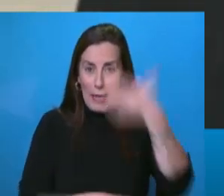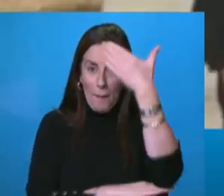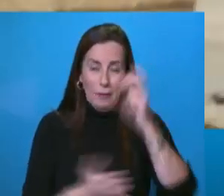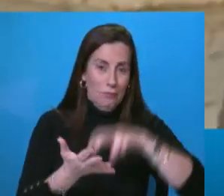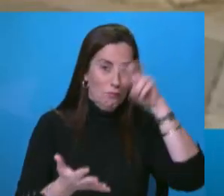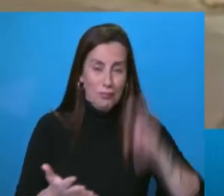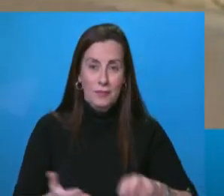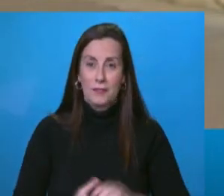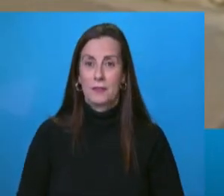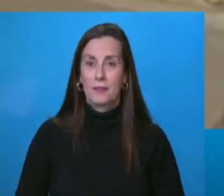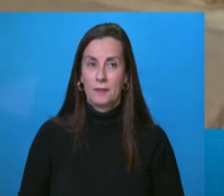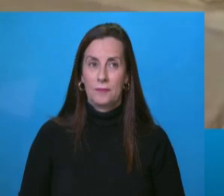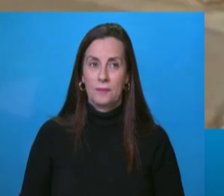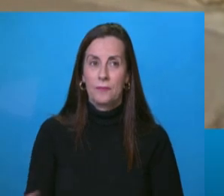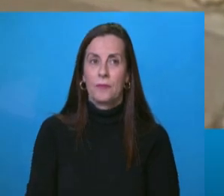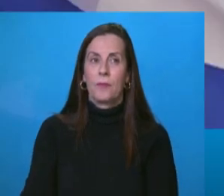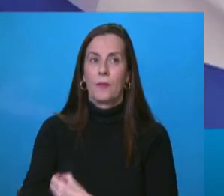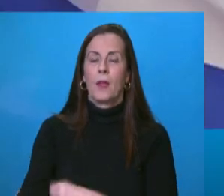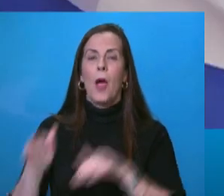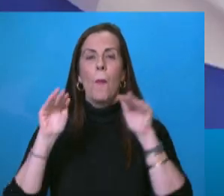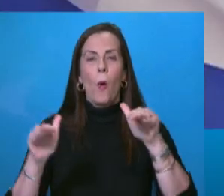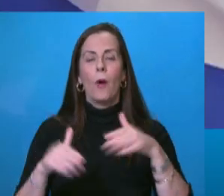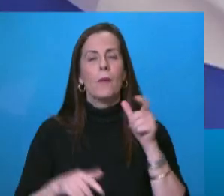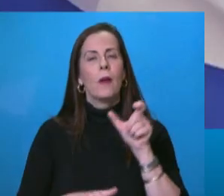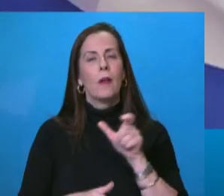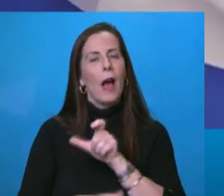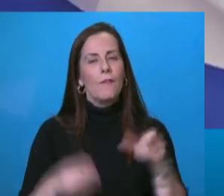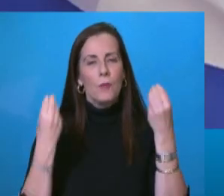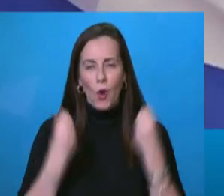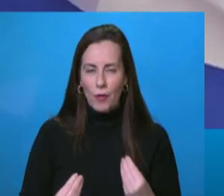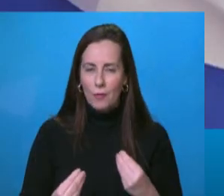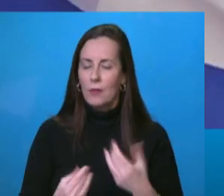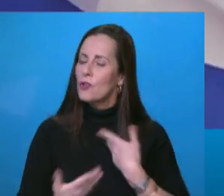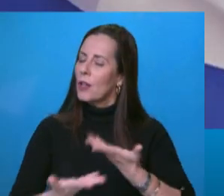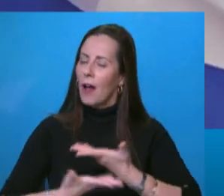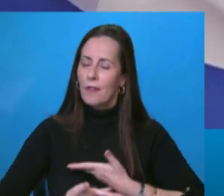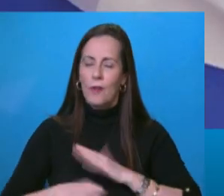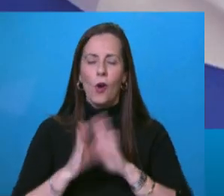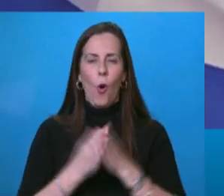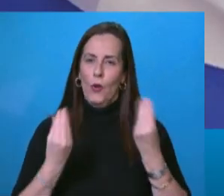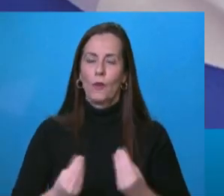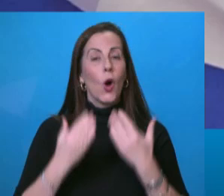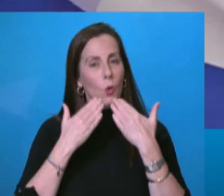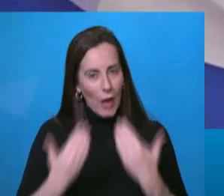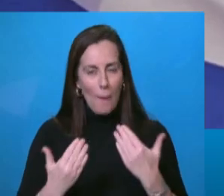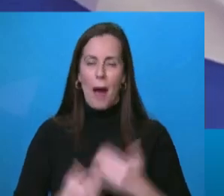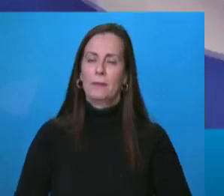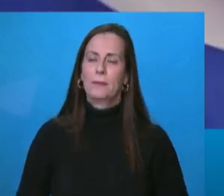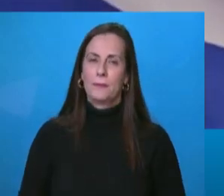שי ניצן. ברוך הגומל לחייבים טובות, שגמלני כל טוב. תודה רבה.